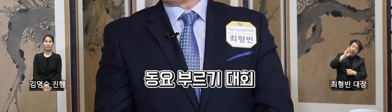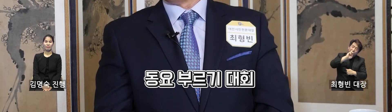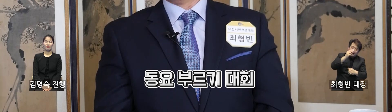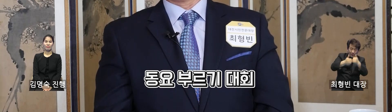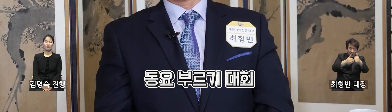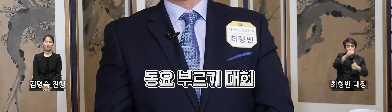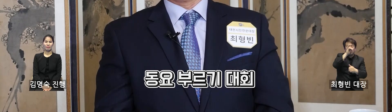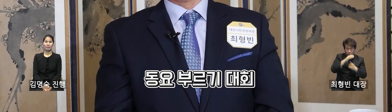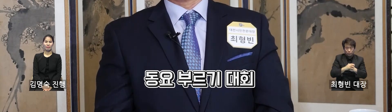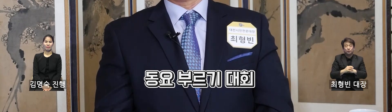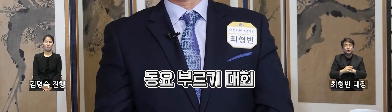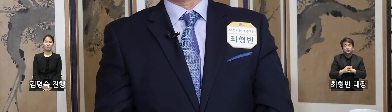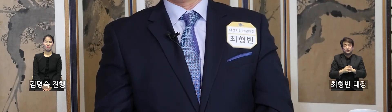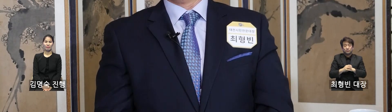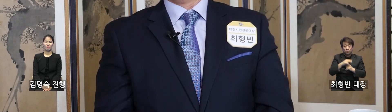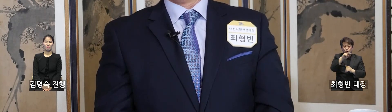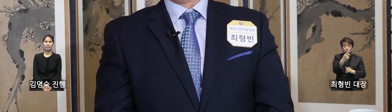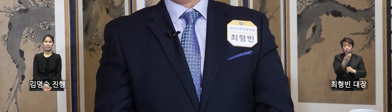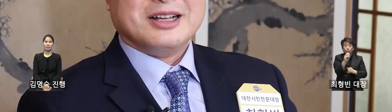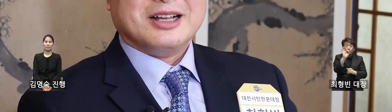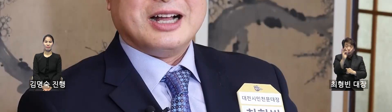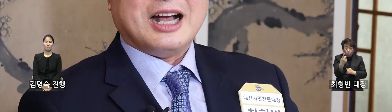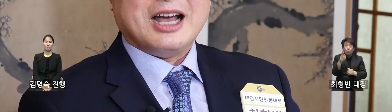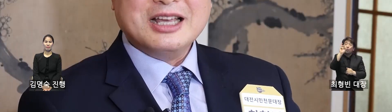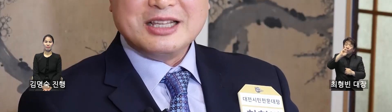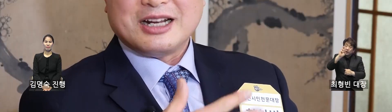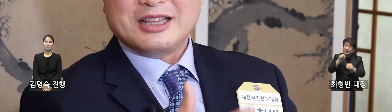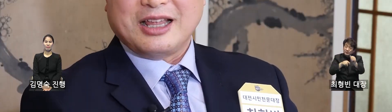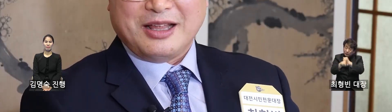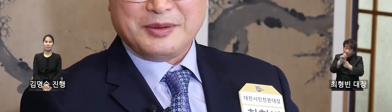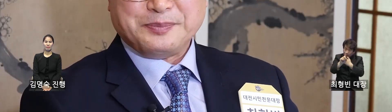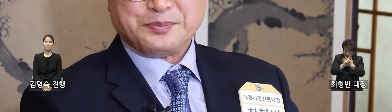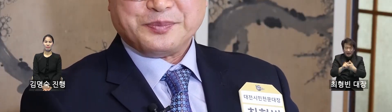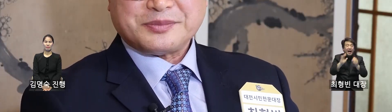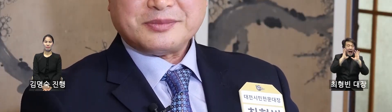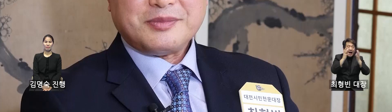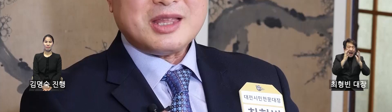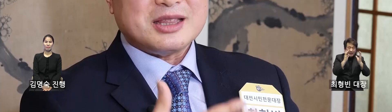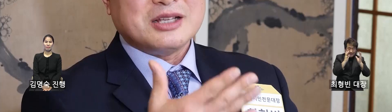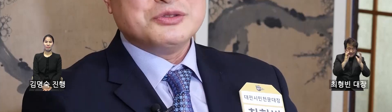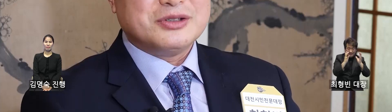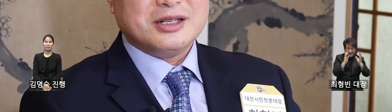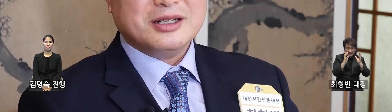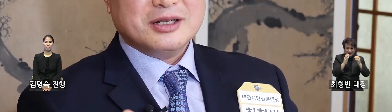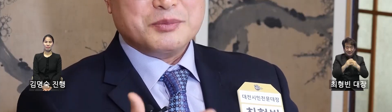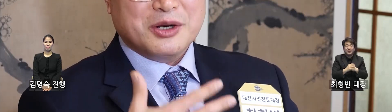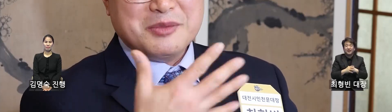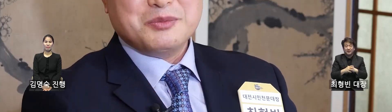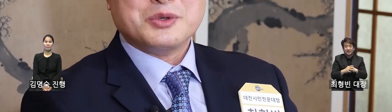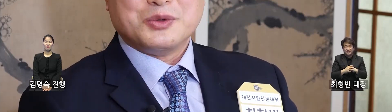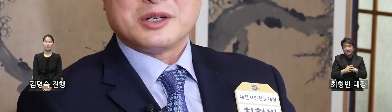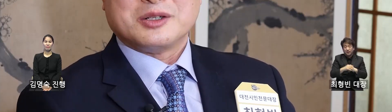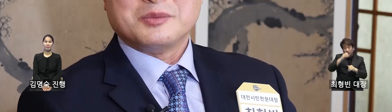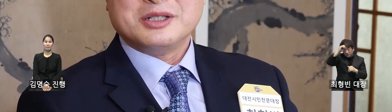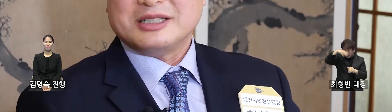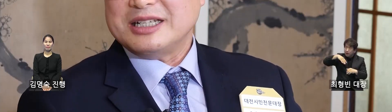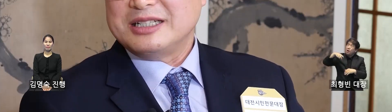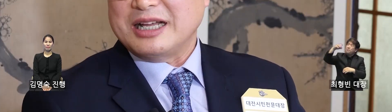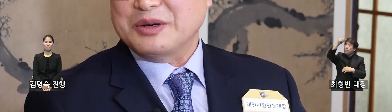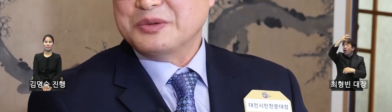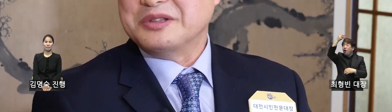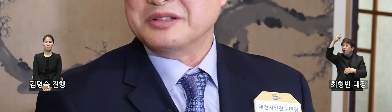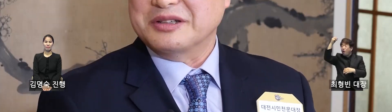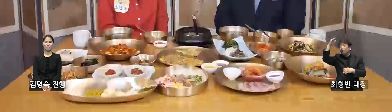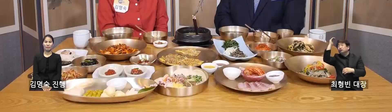하고 종류를 하는 이우 중에 하나가 아이들한테 단순한 별만 보러 오라고 하면 은